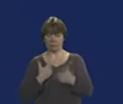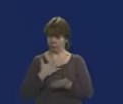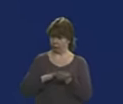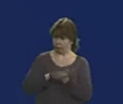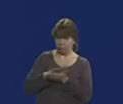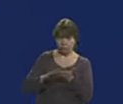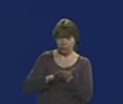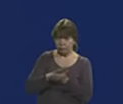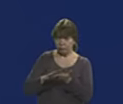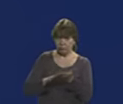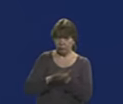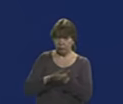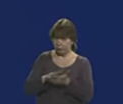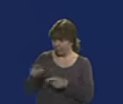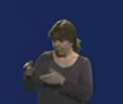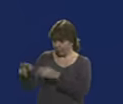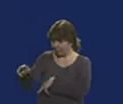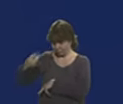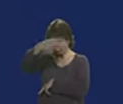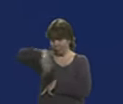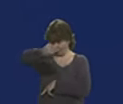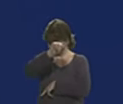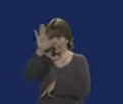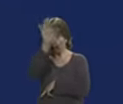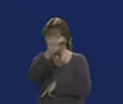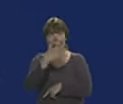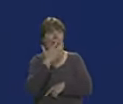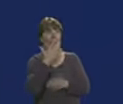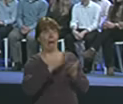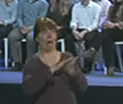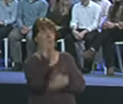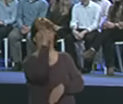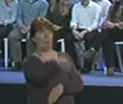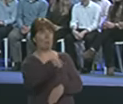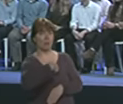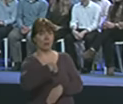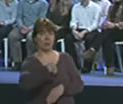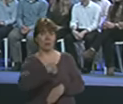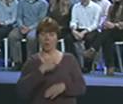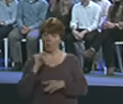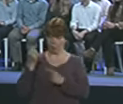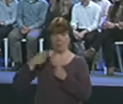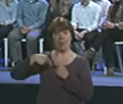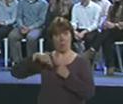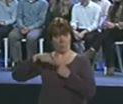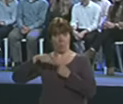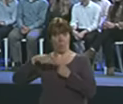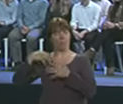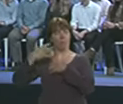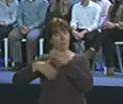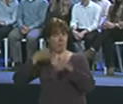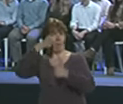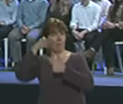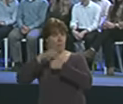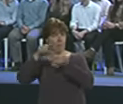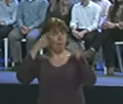mais vous savez que c'est les Français qui décident ? Ah, on avait oublié. Et le premier tour s'est déroulé. Et je vous